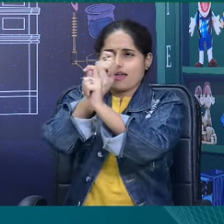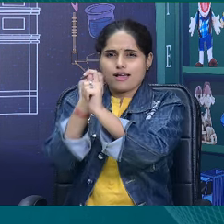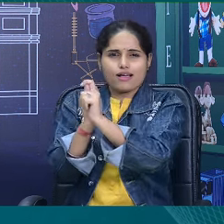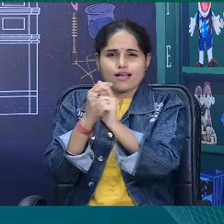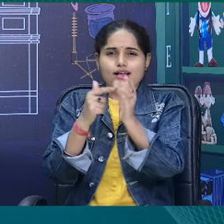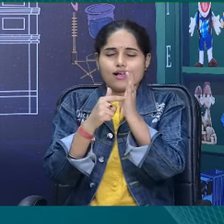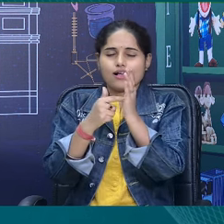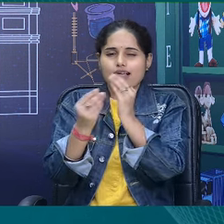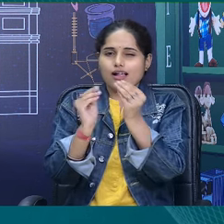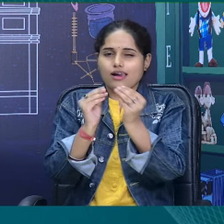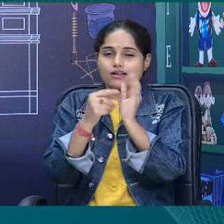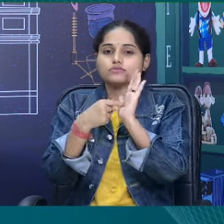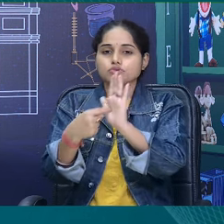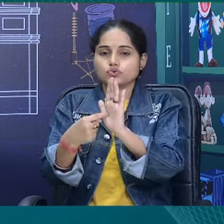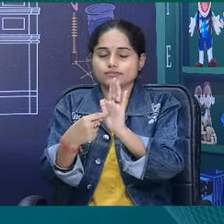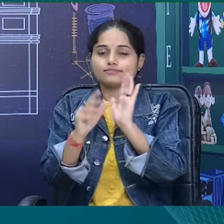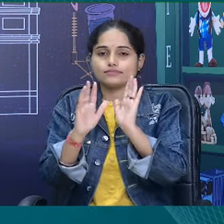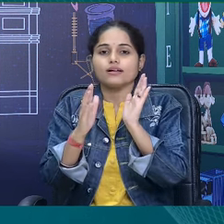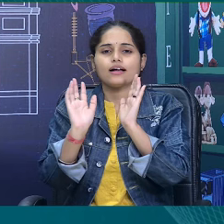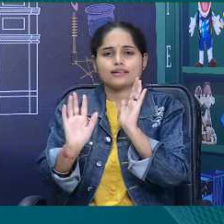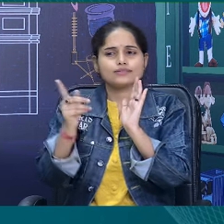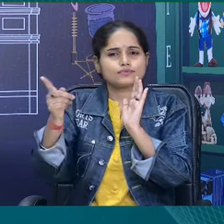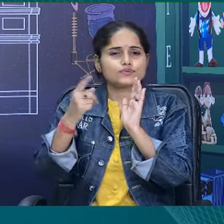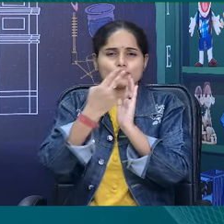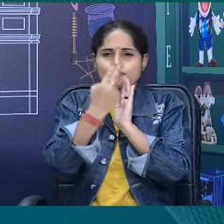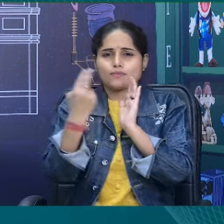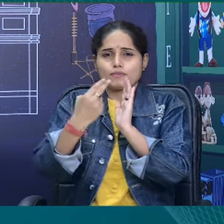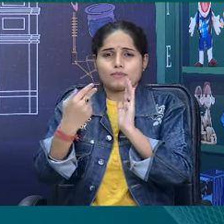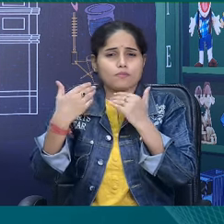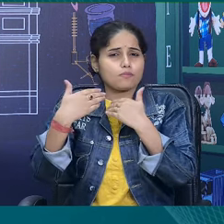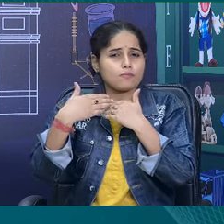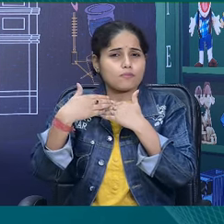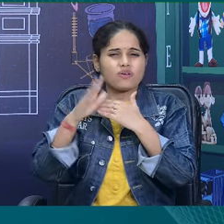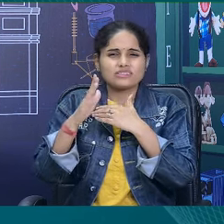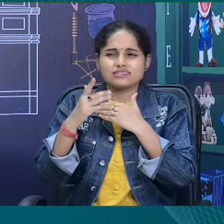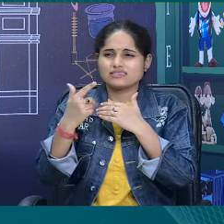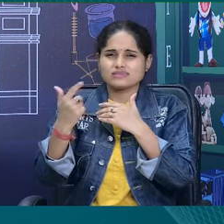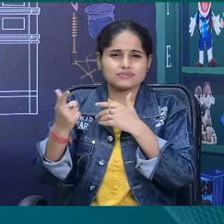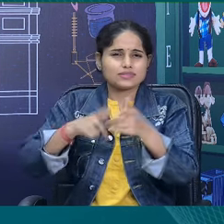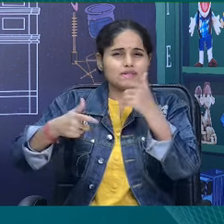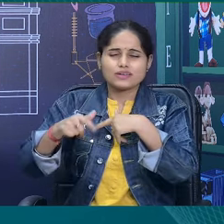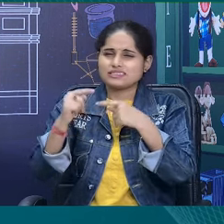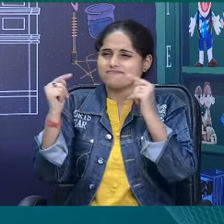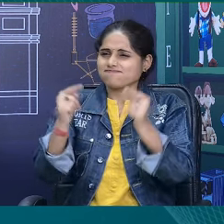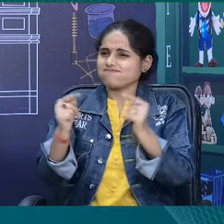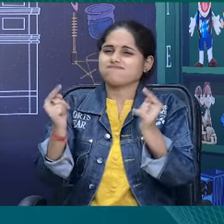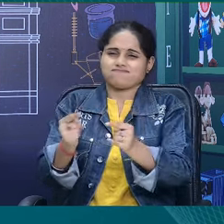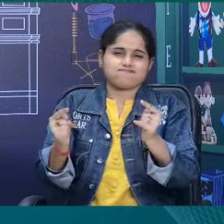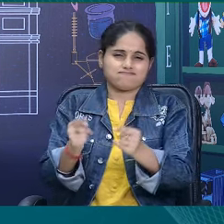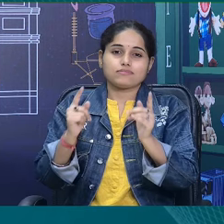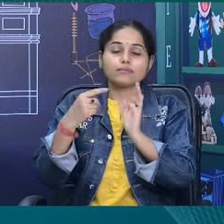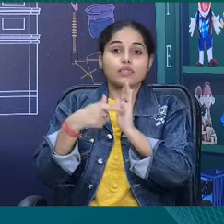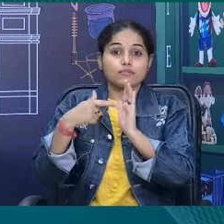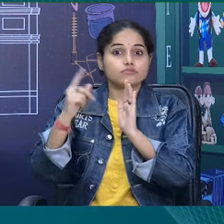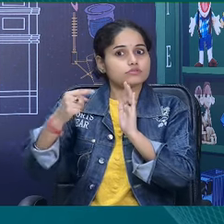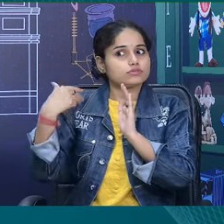डिसबैलेंस करके शो किया था हालांकि उनकी पेंटिंग्स काफी ज्यादा क्रिटिसाइज भी की गई लोगों द्वारा बट फिर भी सर उनका काम आज तक